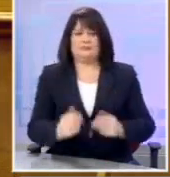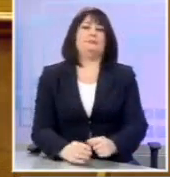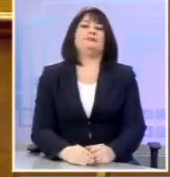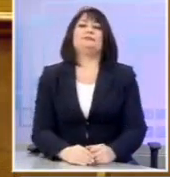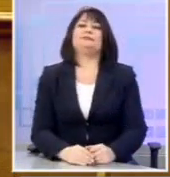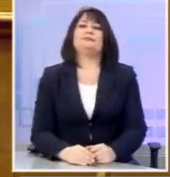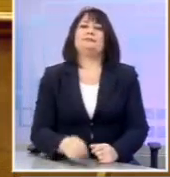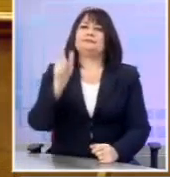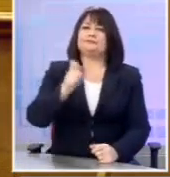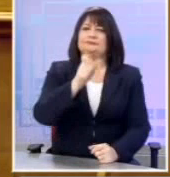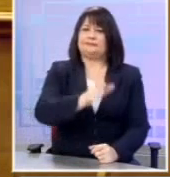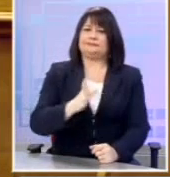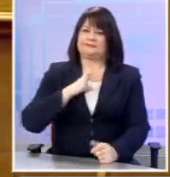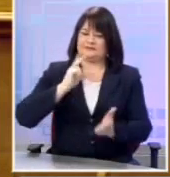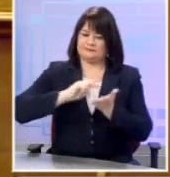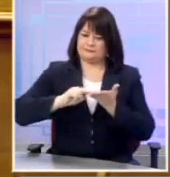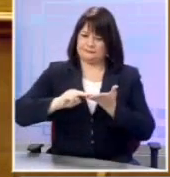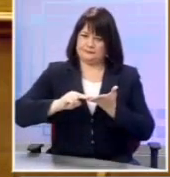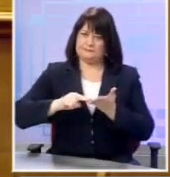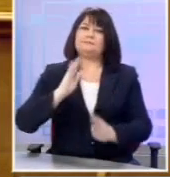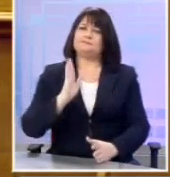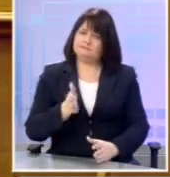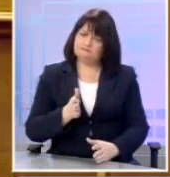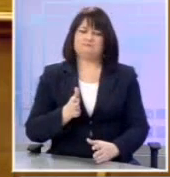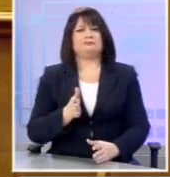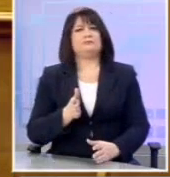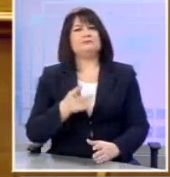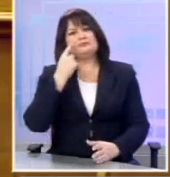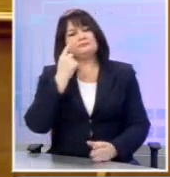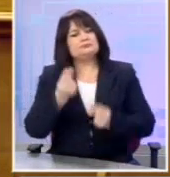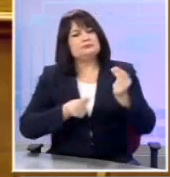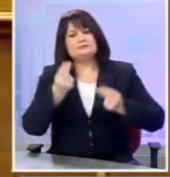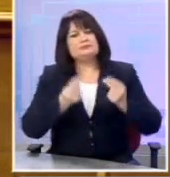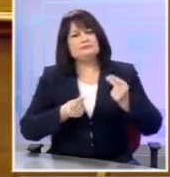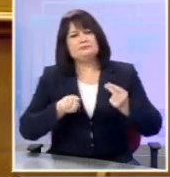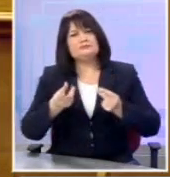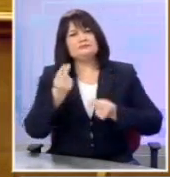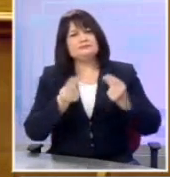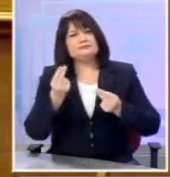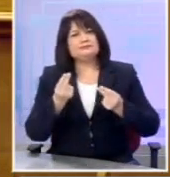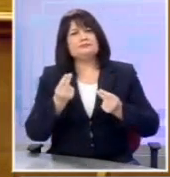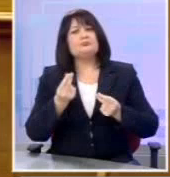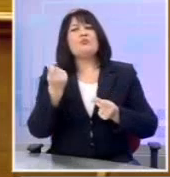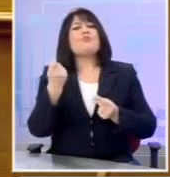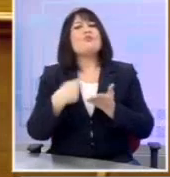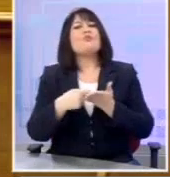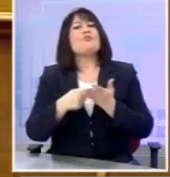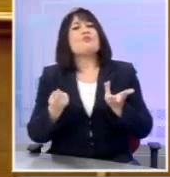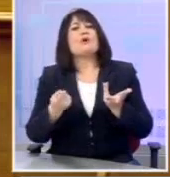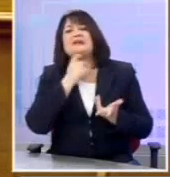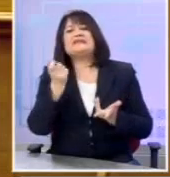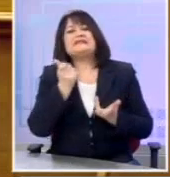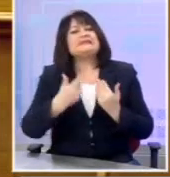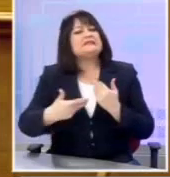Ο κάθε ασφαλισμένος θα μπορεί ανά πάσα στιγμή να υπολογίσει το ύψος των αποδοχών του στη σύνταξη.